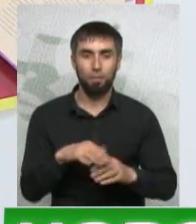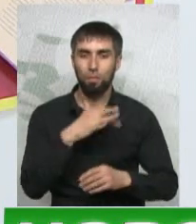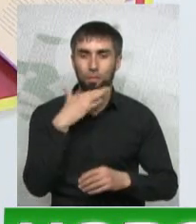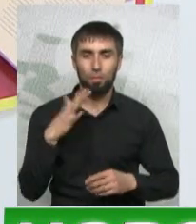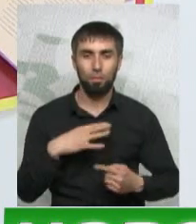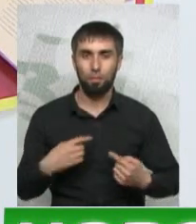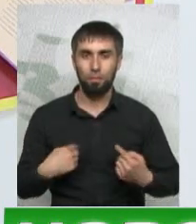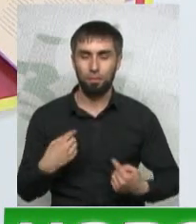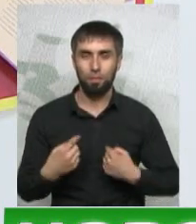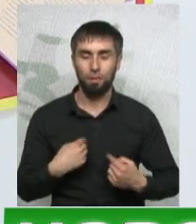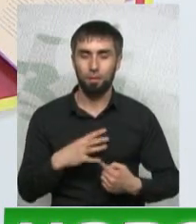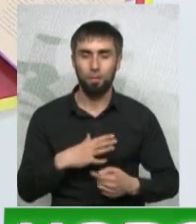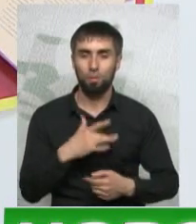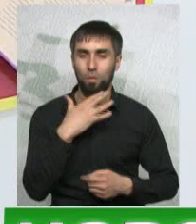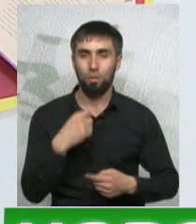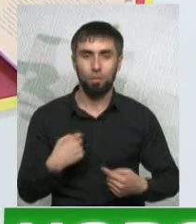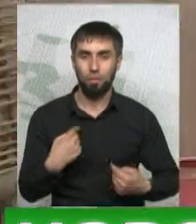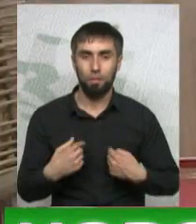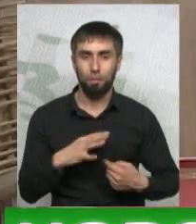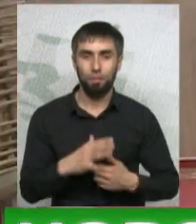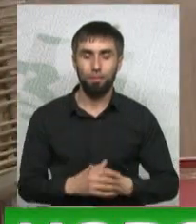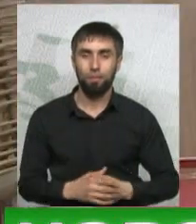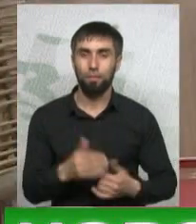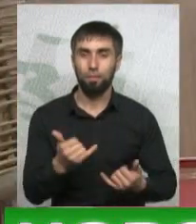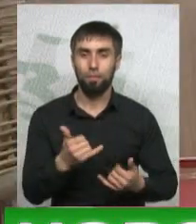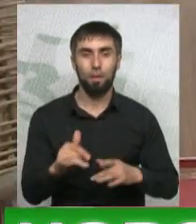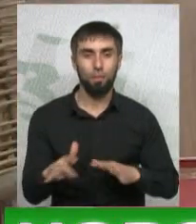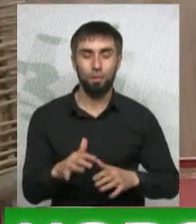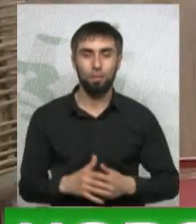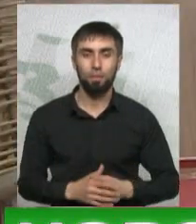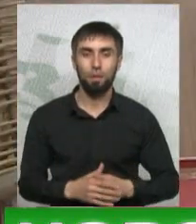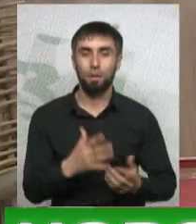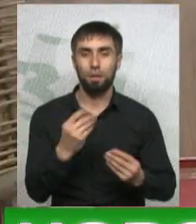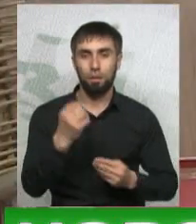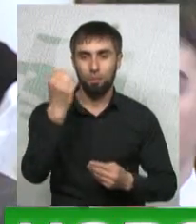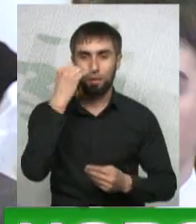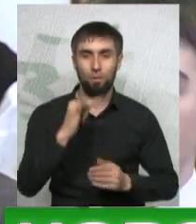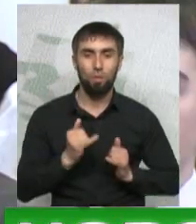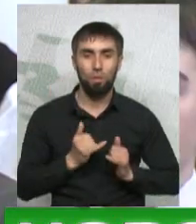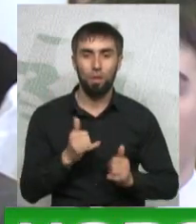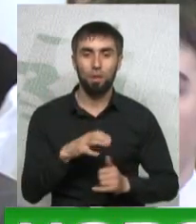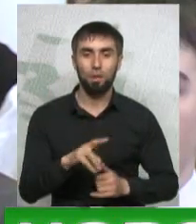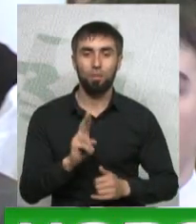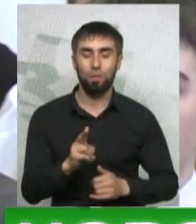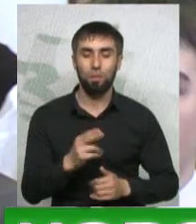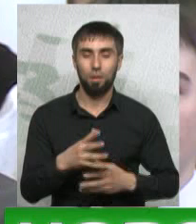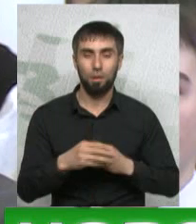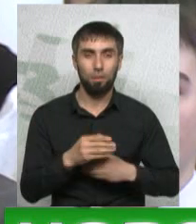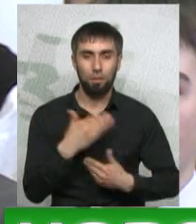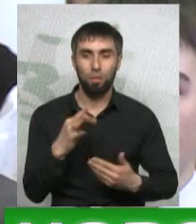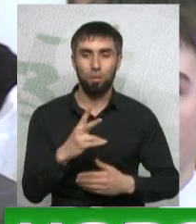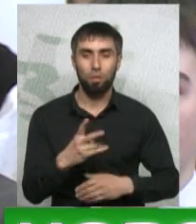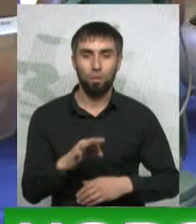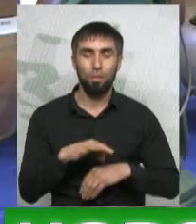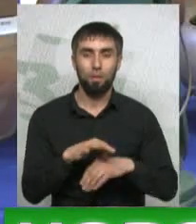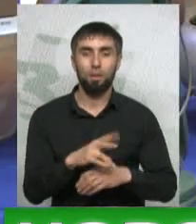айша, духа балин сажалям. Сегодняшнее мероприятие – День памяти и уважения тем, кого с нами нет. Оно